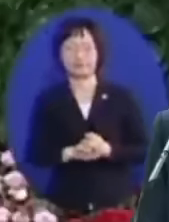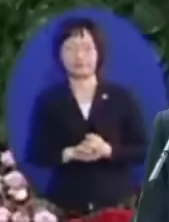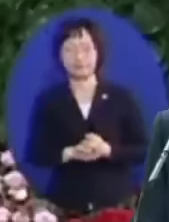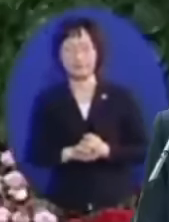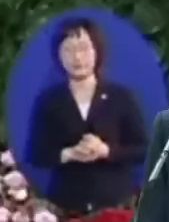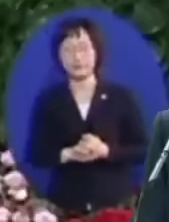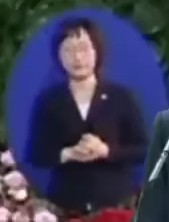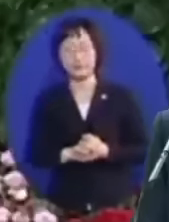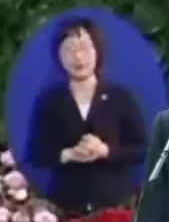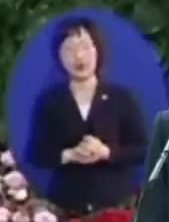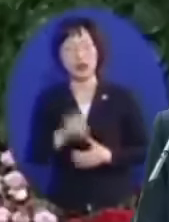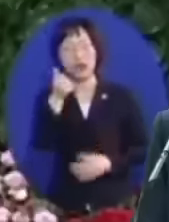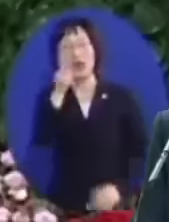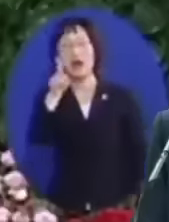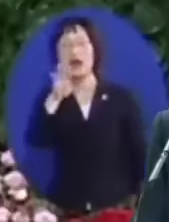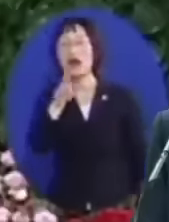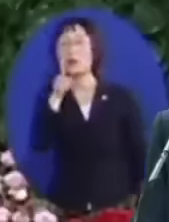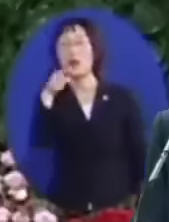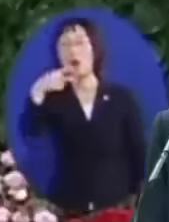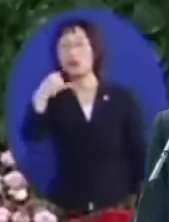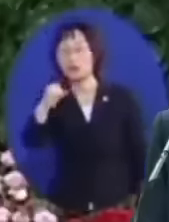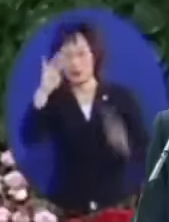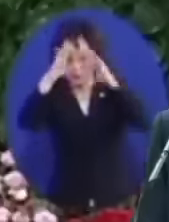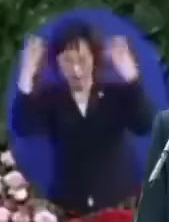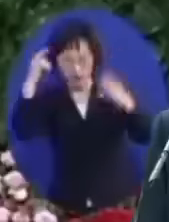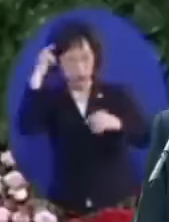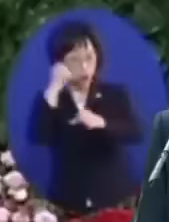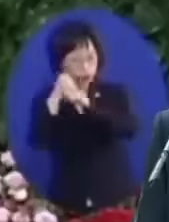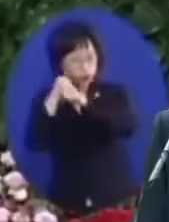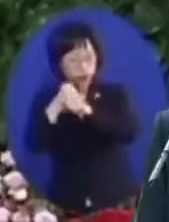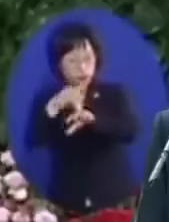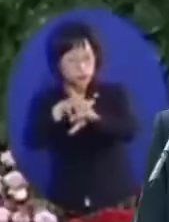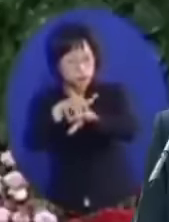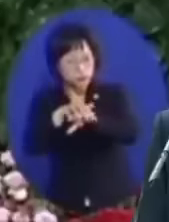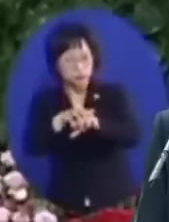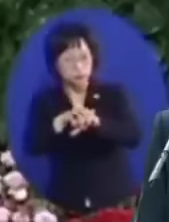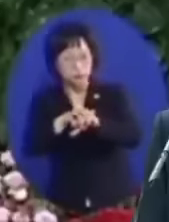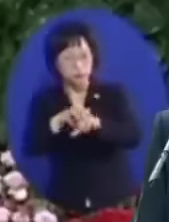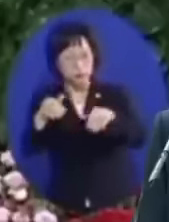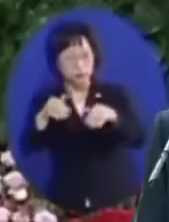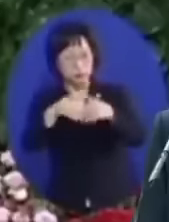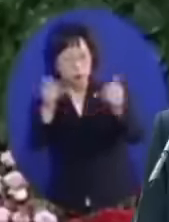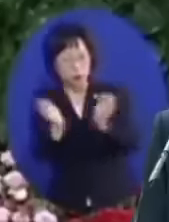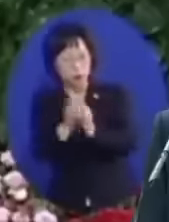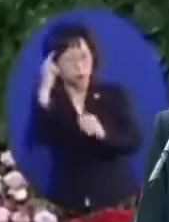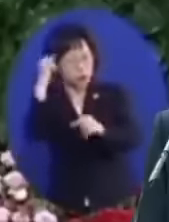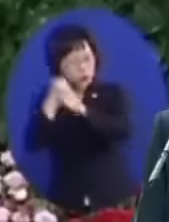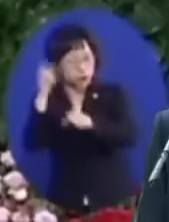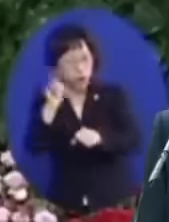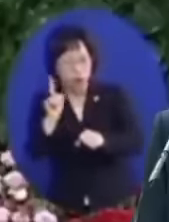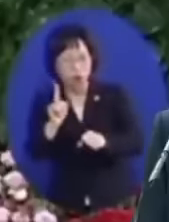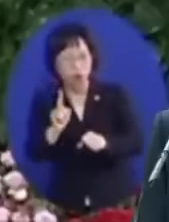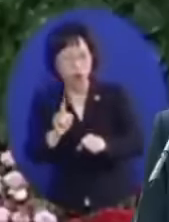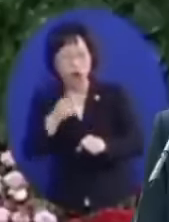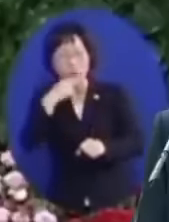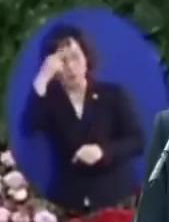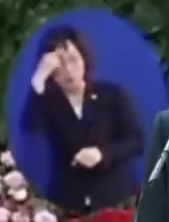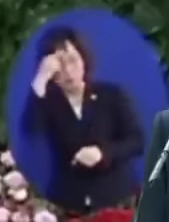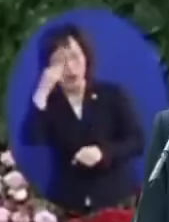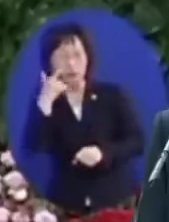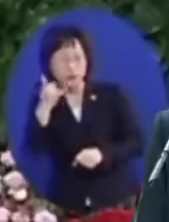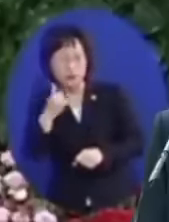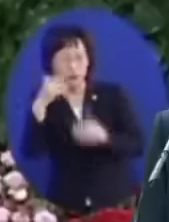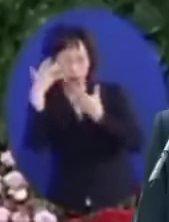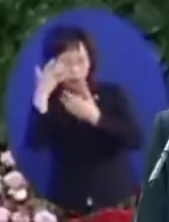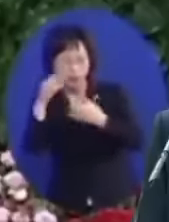아버지 하버드 대학의 연구팀은 부모가 술 취하고 자주 싸우는 것을 보고 자란 아이들은 커서 그들도 부모와